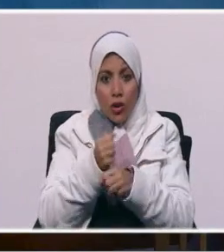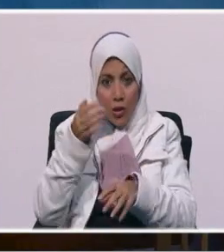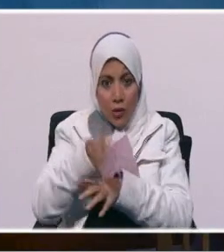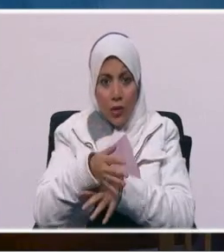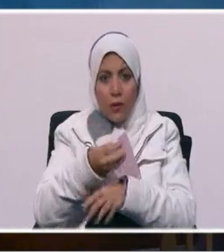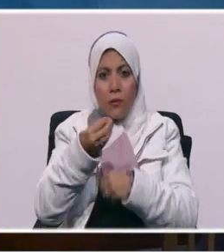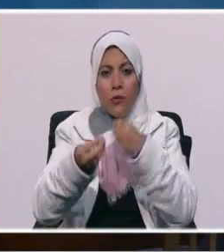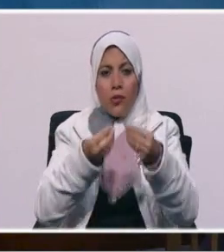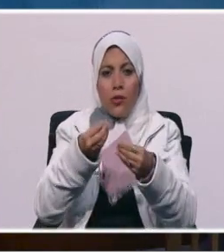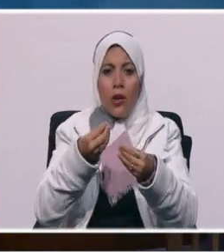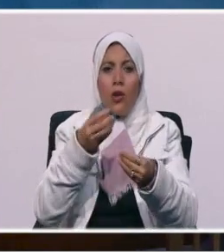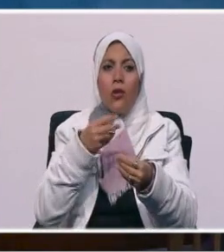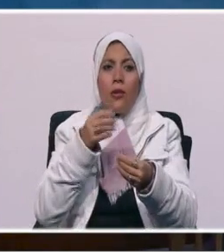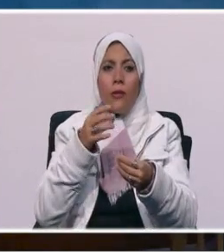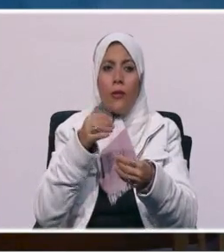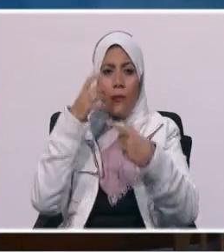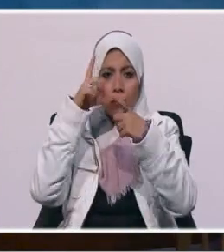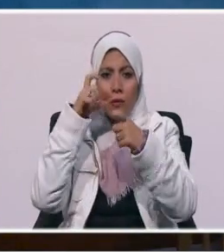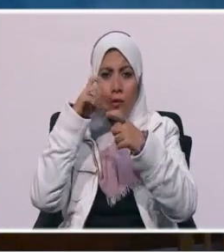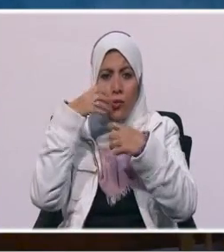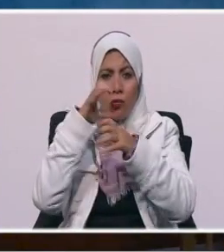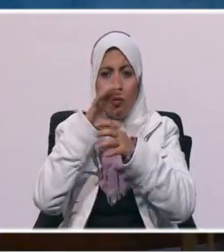بس مش لفتره طويله، قالوا لي فتره التصوير بتاعتك هم